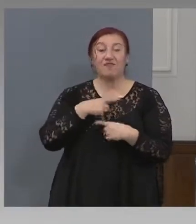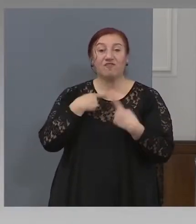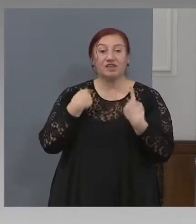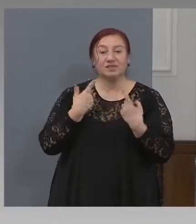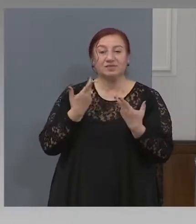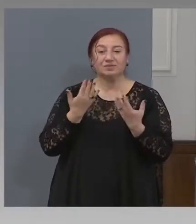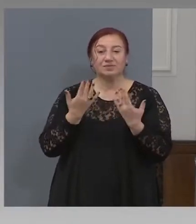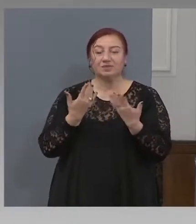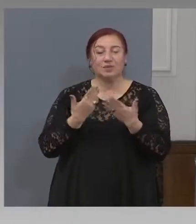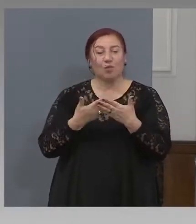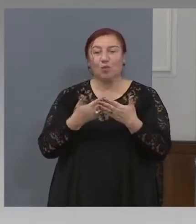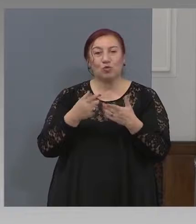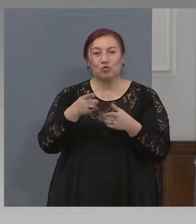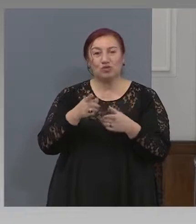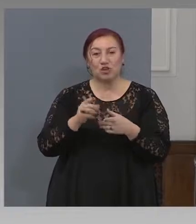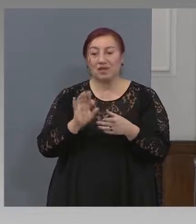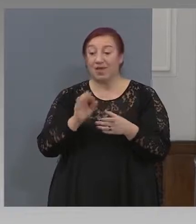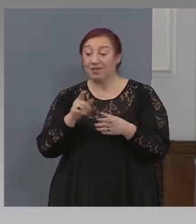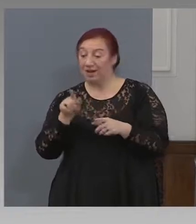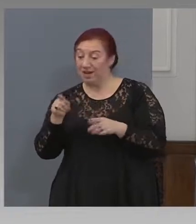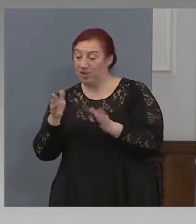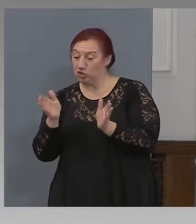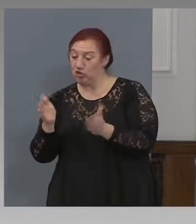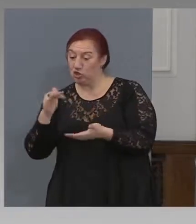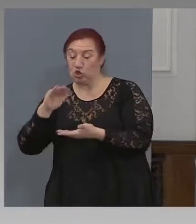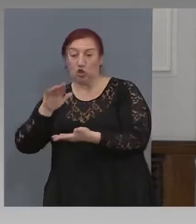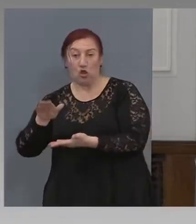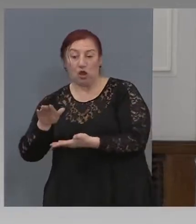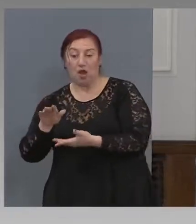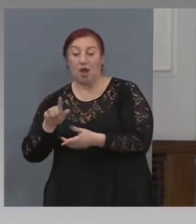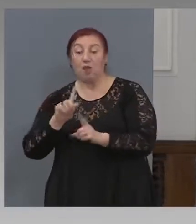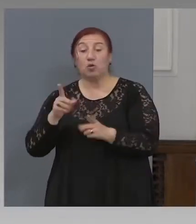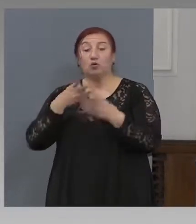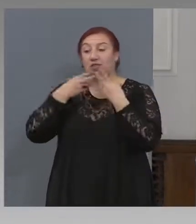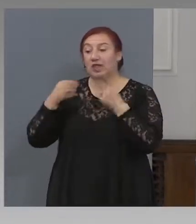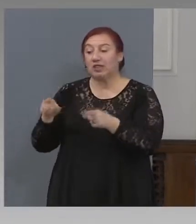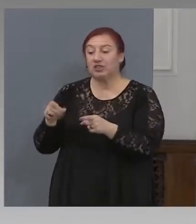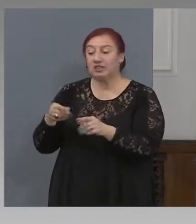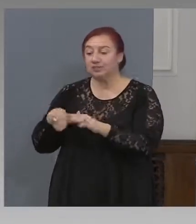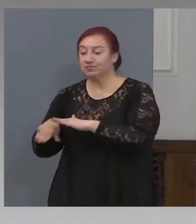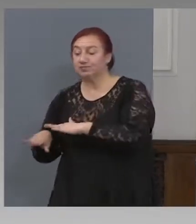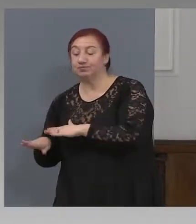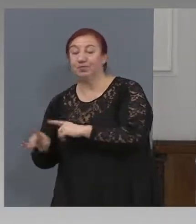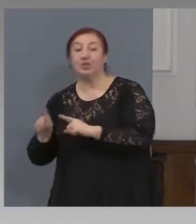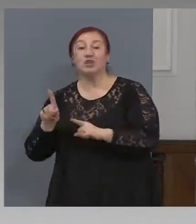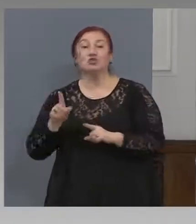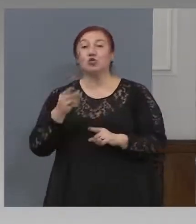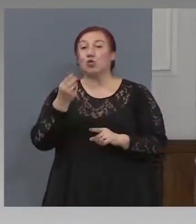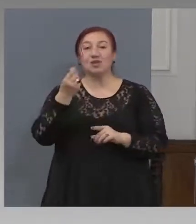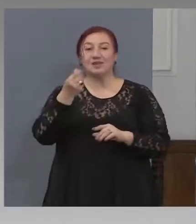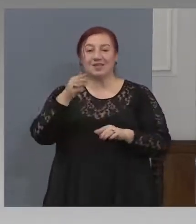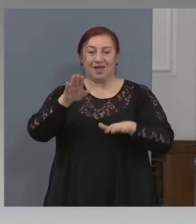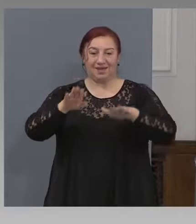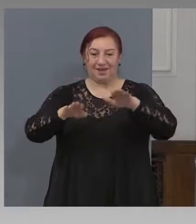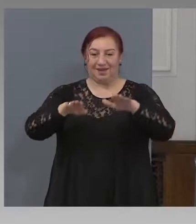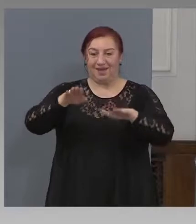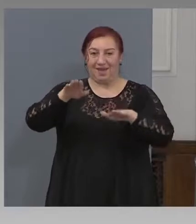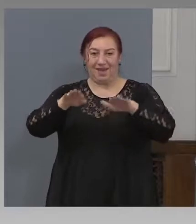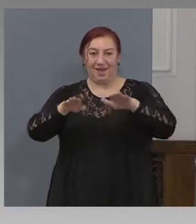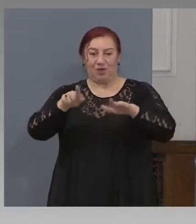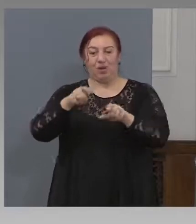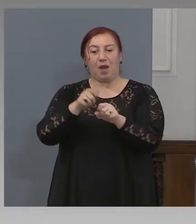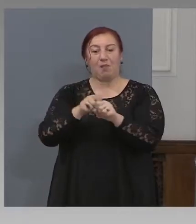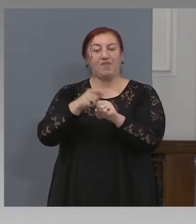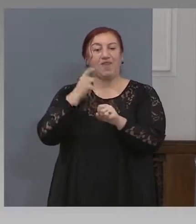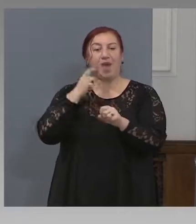това дали една или друга стока просто няма да изчезне. Защото цената регулира, тя